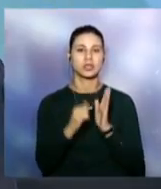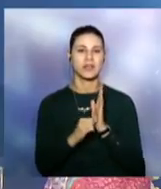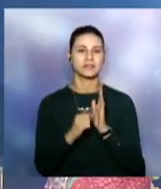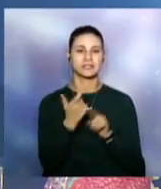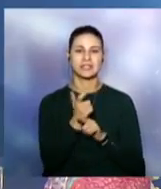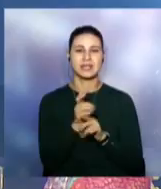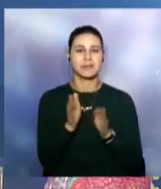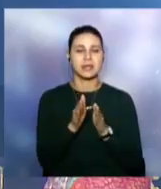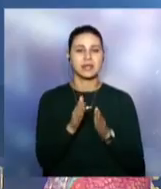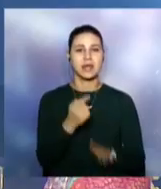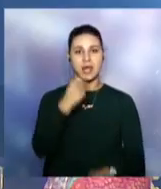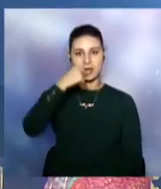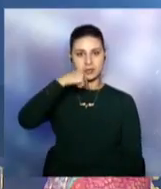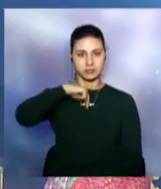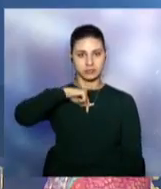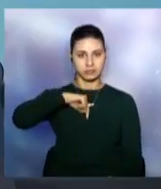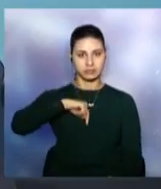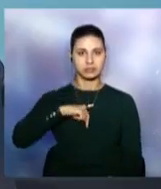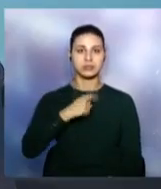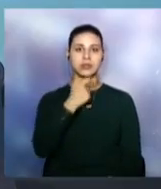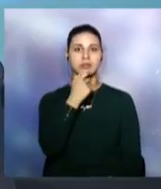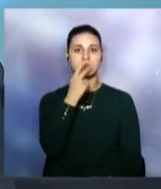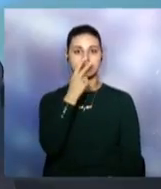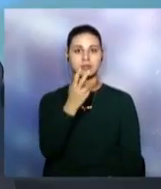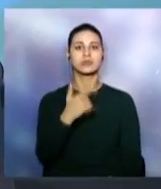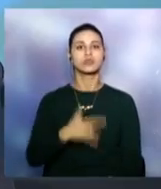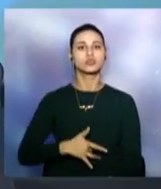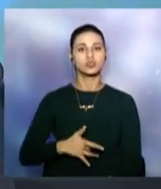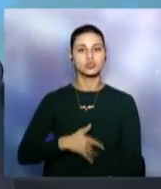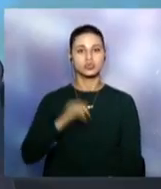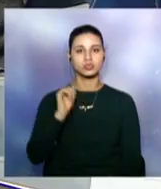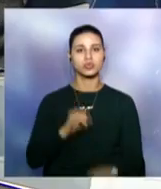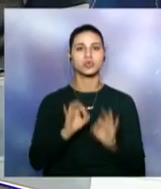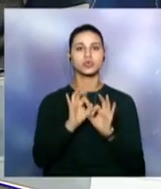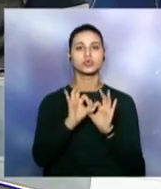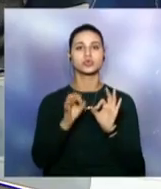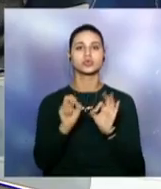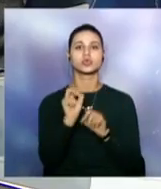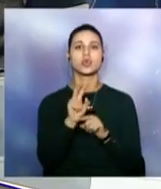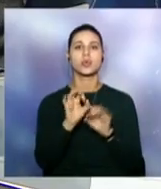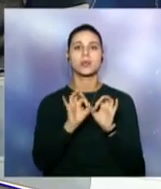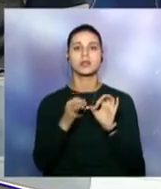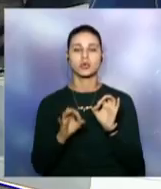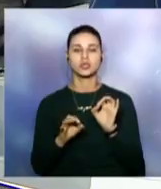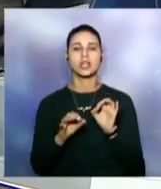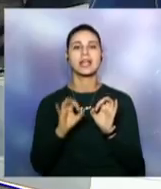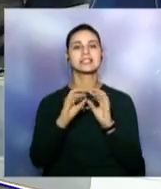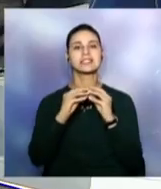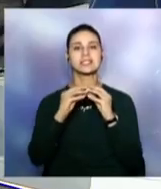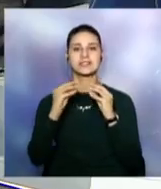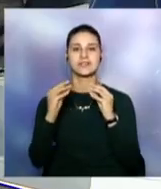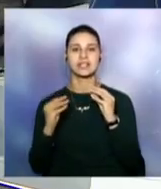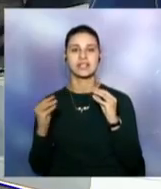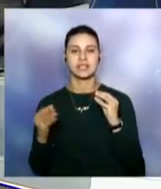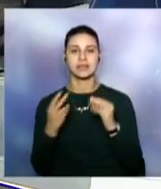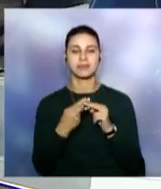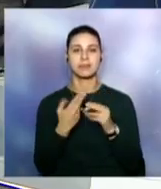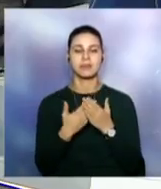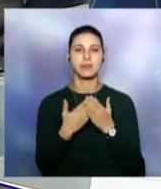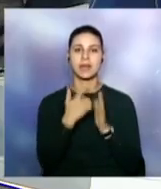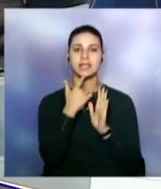ზომა. დასვათვალიერებთ საყლაპავი დავათვალიერებთ. საყლაპავი კუჭი 12 დავათვალიერებთ. ნივი ნაწლავის დასაწყისი, როცა არის თქვა სისდენებზე